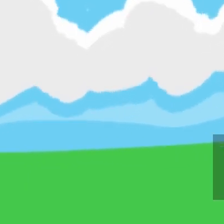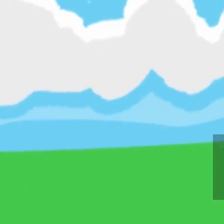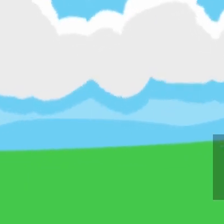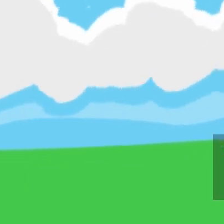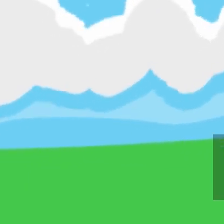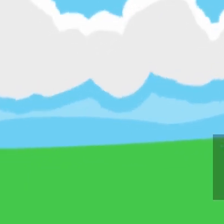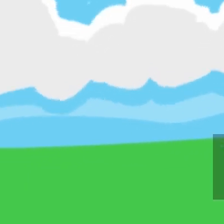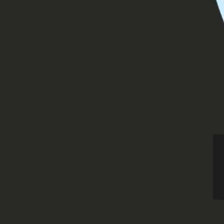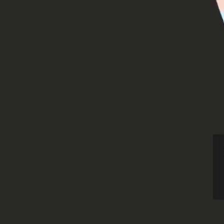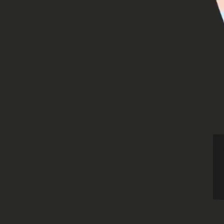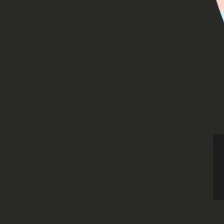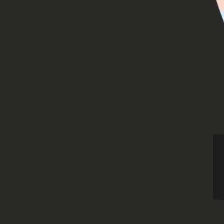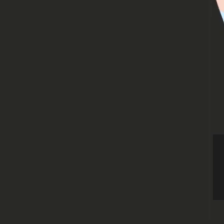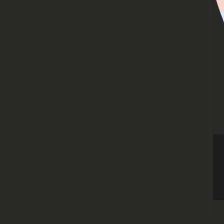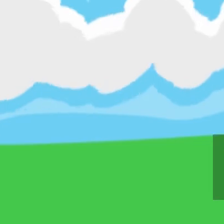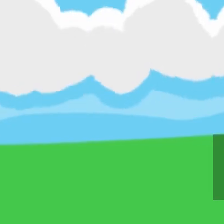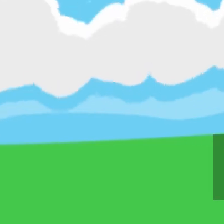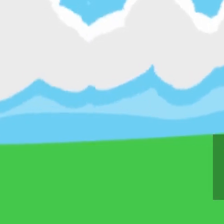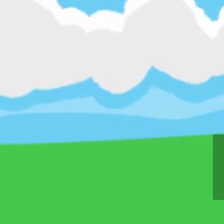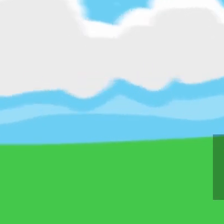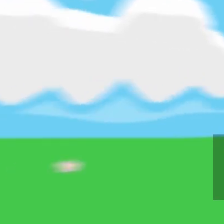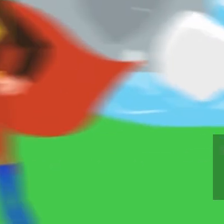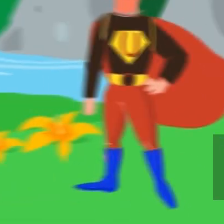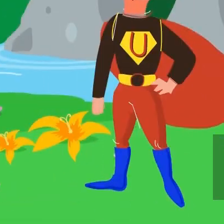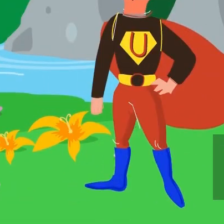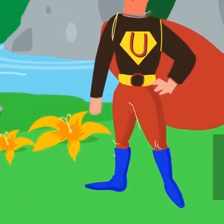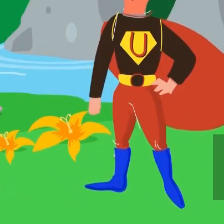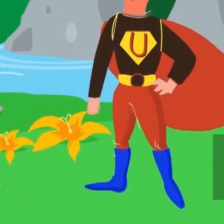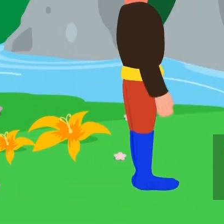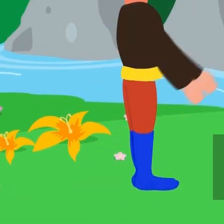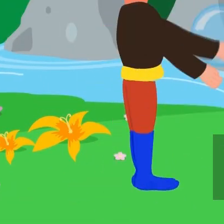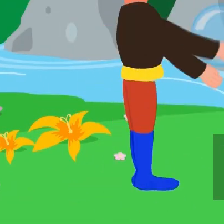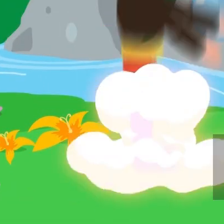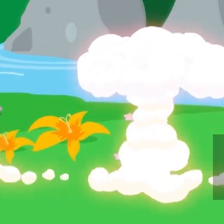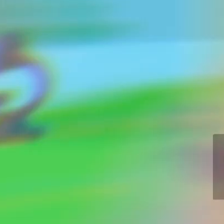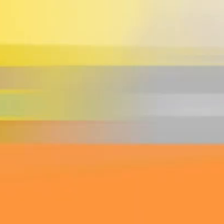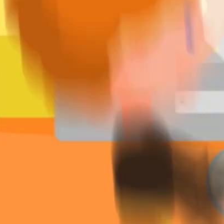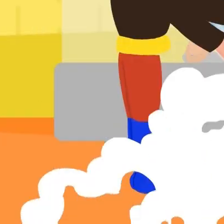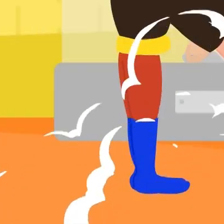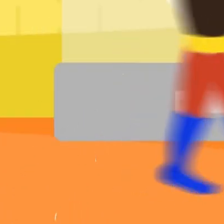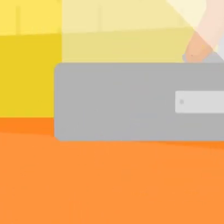Մոռանաս ամեն օր խոզանակով մաքրել ատամները եւ օճառով լվանալ ձեռքերդ։